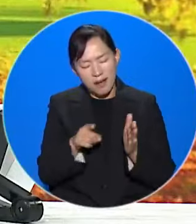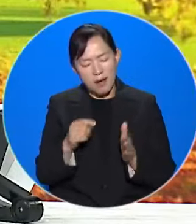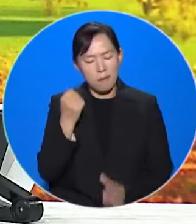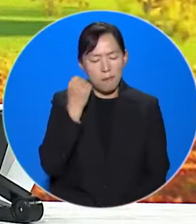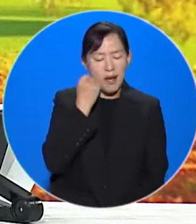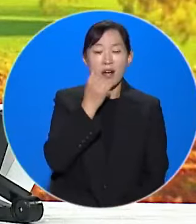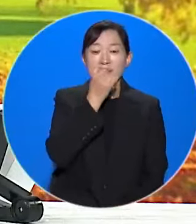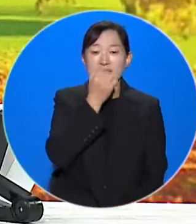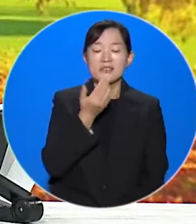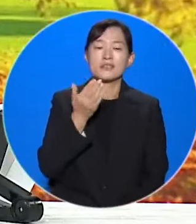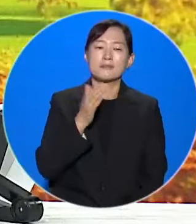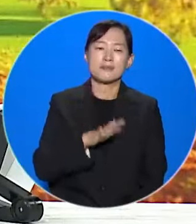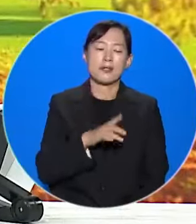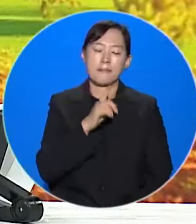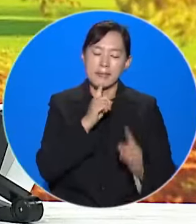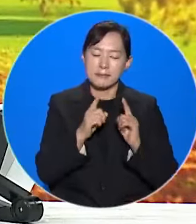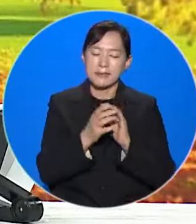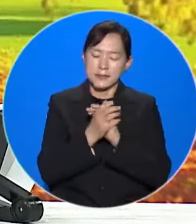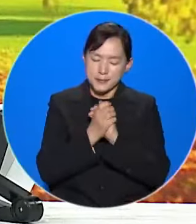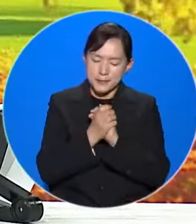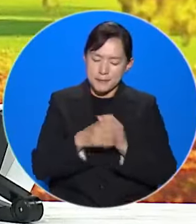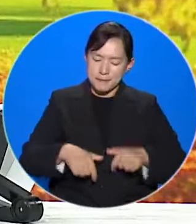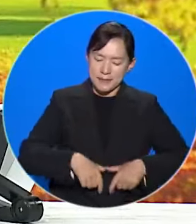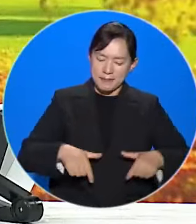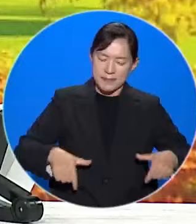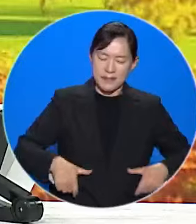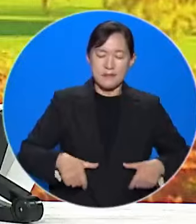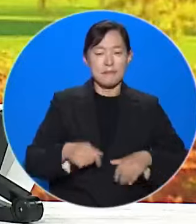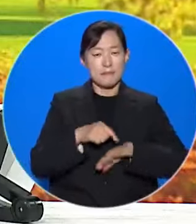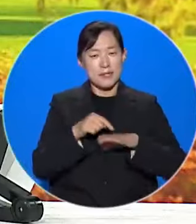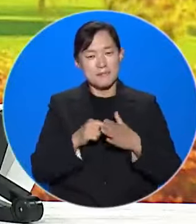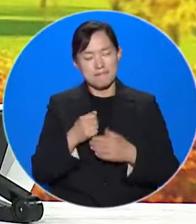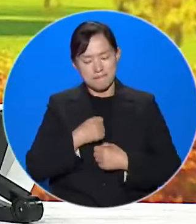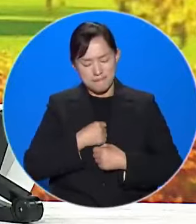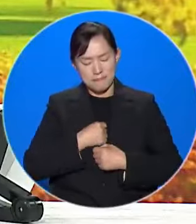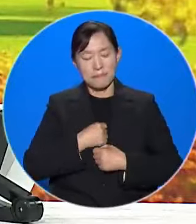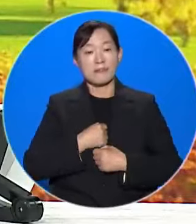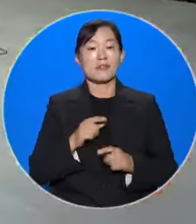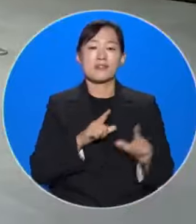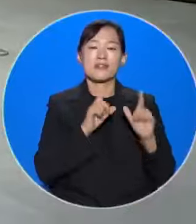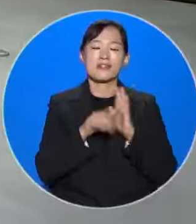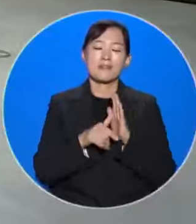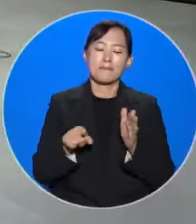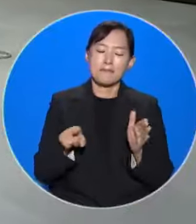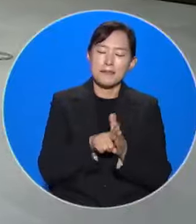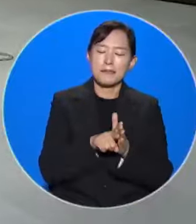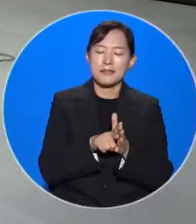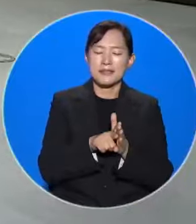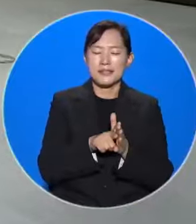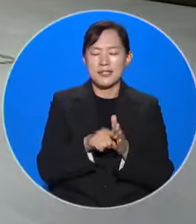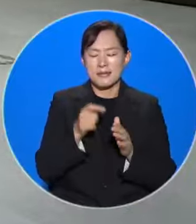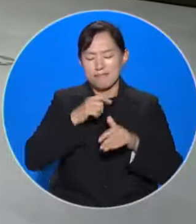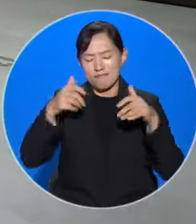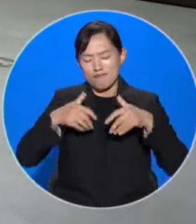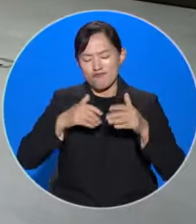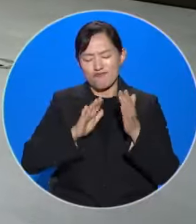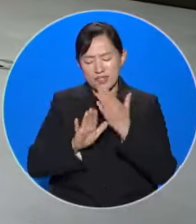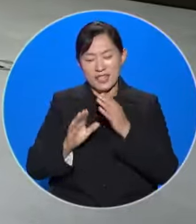멍들기도 하지만 말씀과 기도로 담대히 마음을 지키며 나아갈 때 우리의 믿음은 비가 온 뒤 땅이